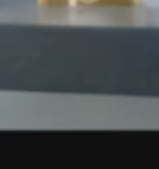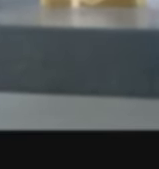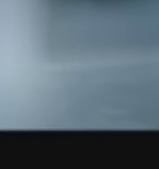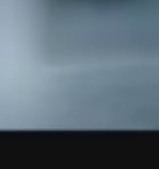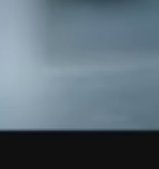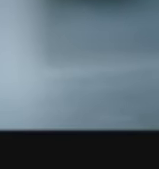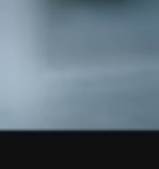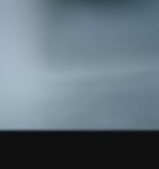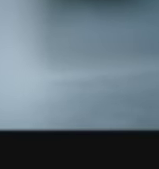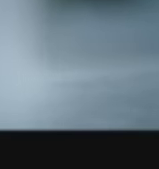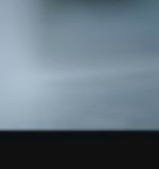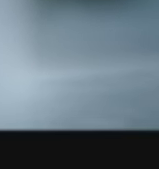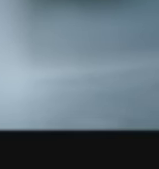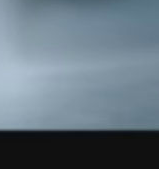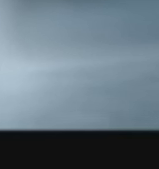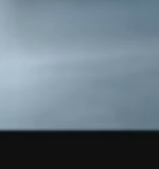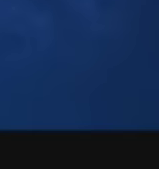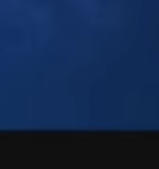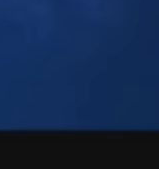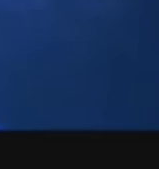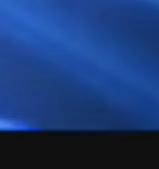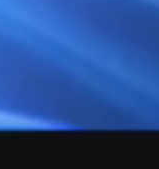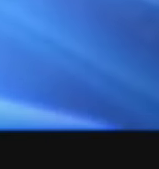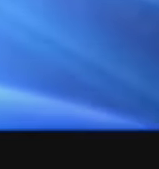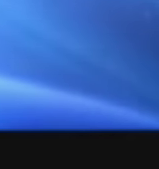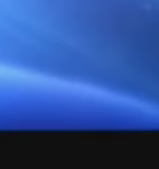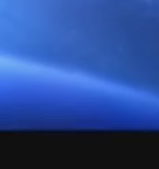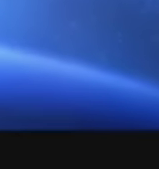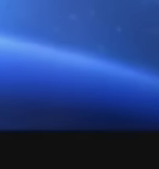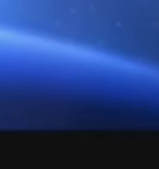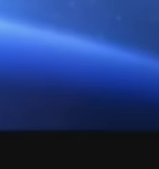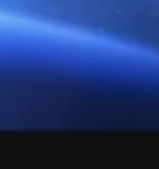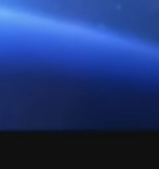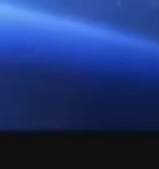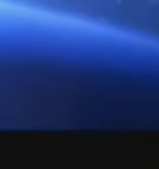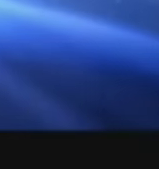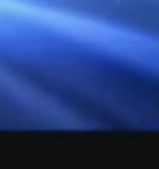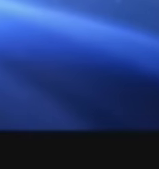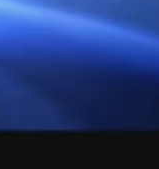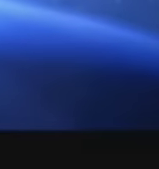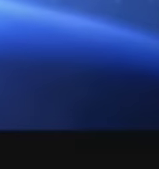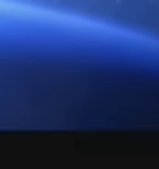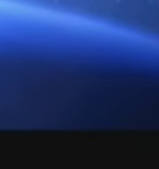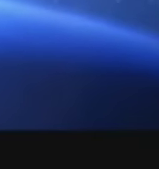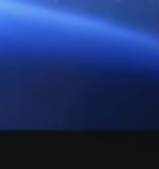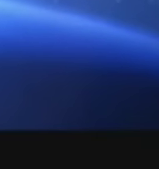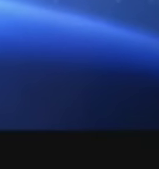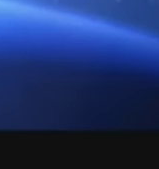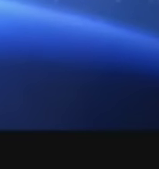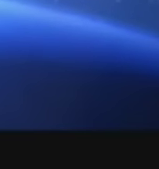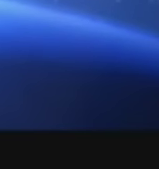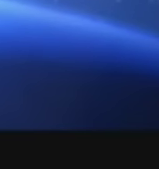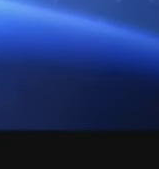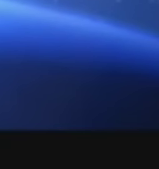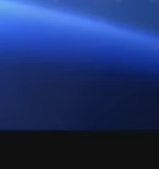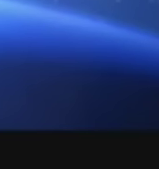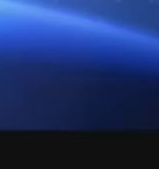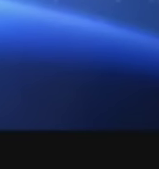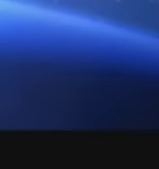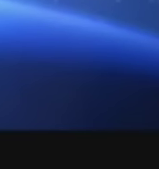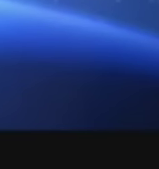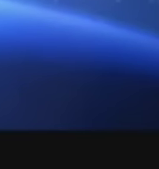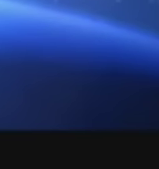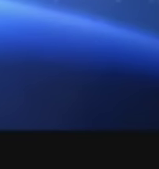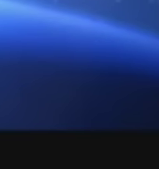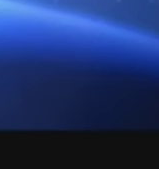fondasi selangkah lebih maju mulai sekarang. Baru Nutrilon Royal dengan kombinasi emas Akti 2 Bio Plus.